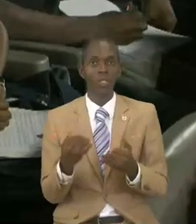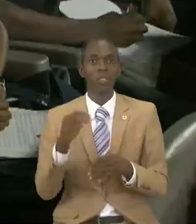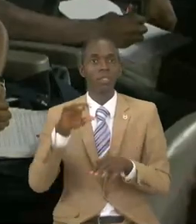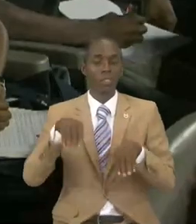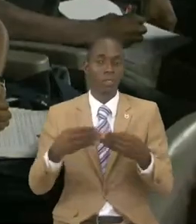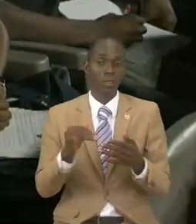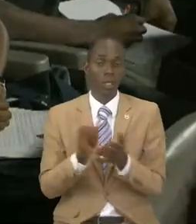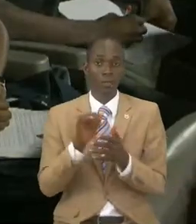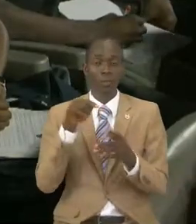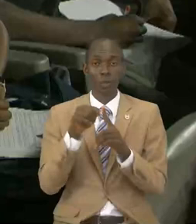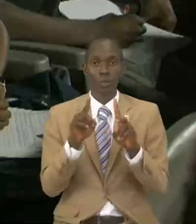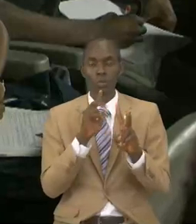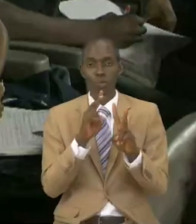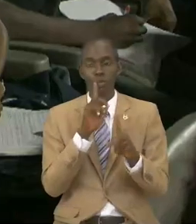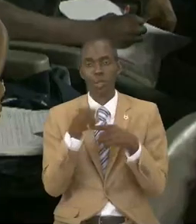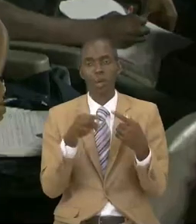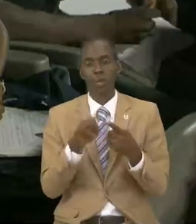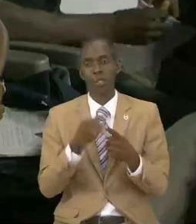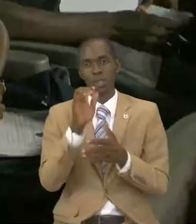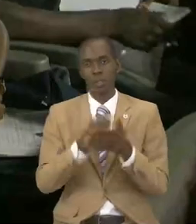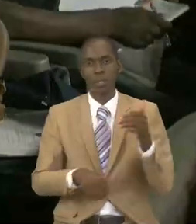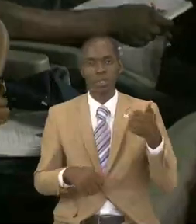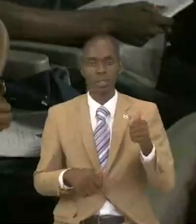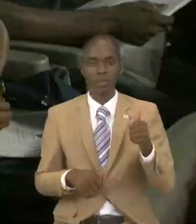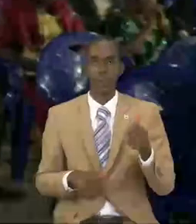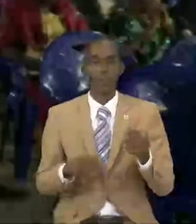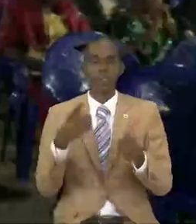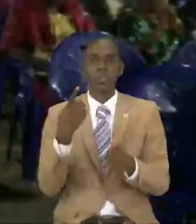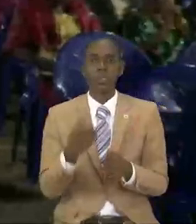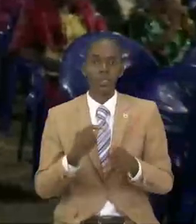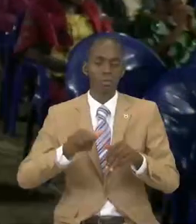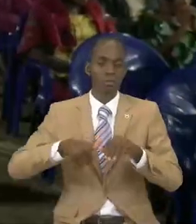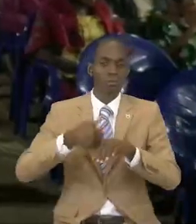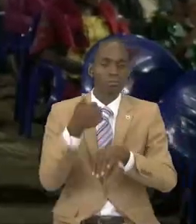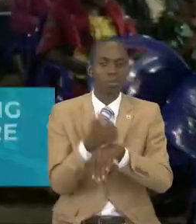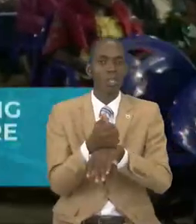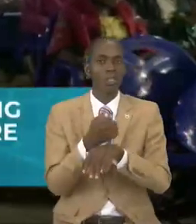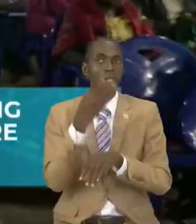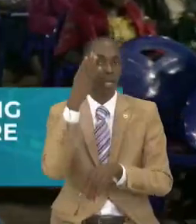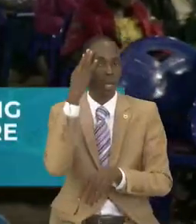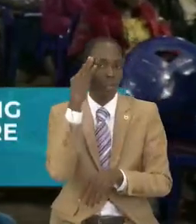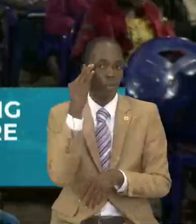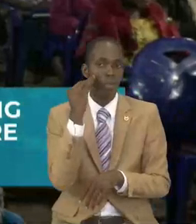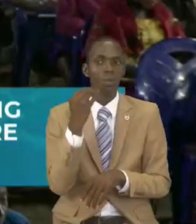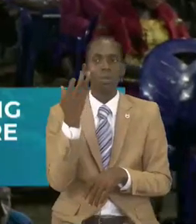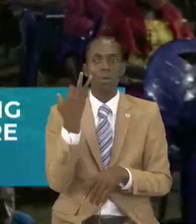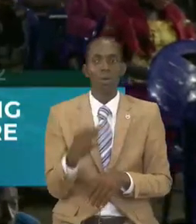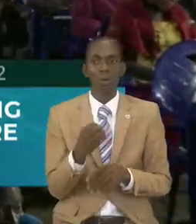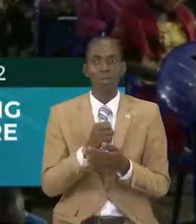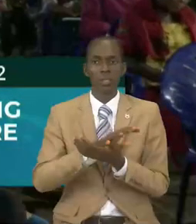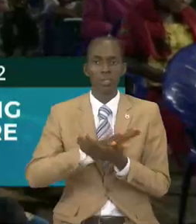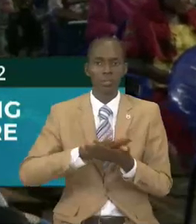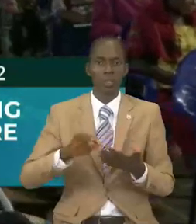le chapitre 10 de Daniel. Voyez ceci, l'expérience confirmée de la